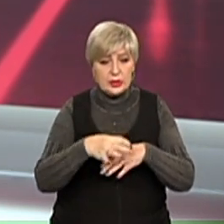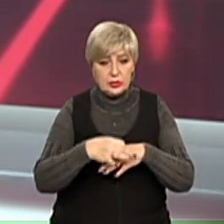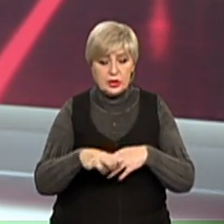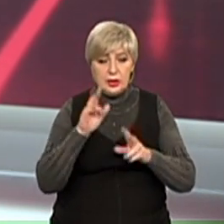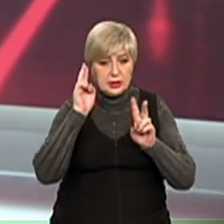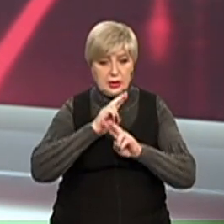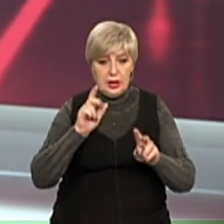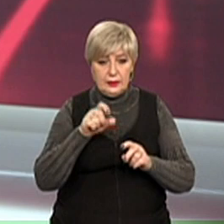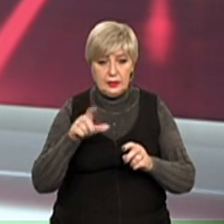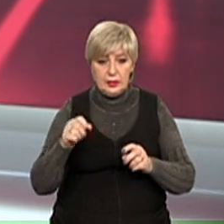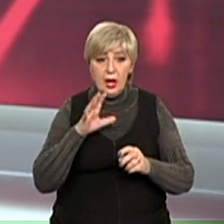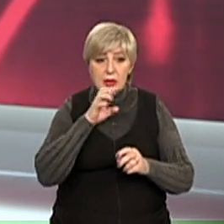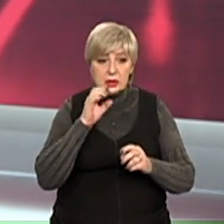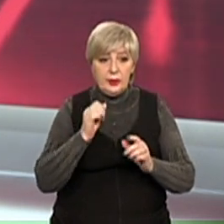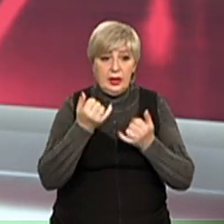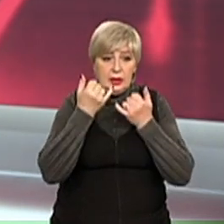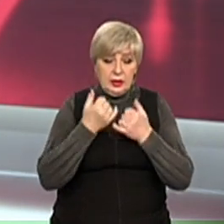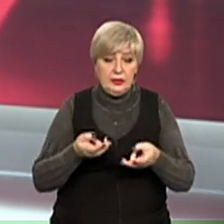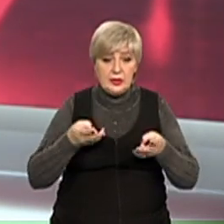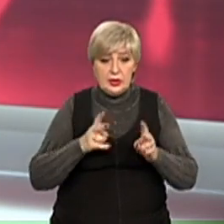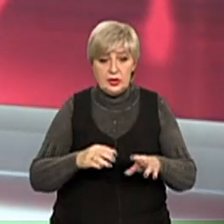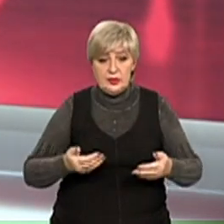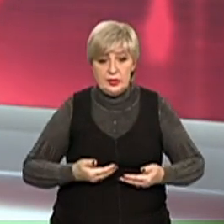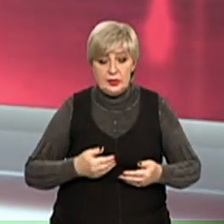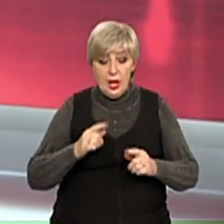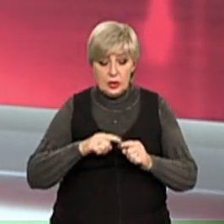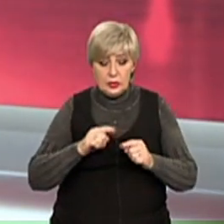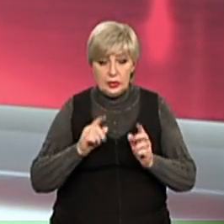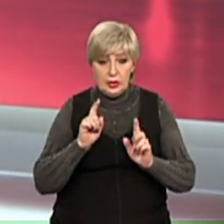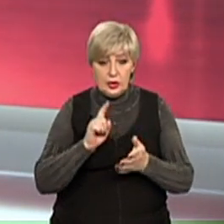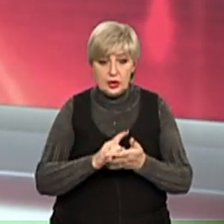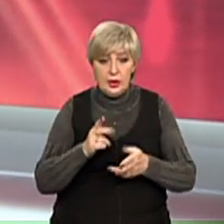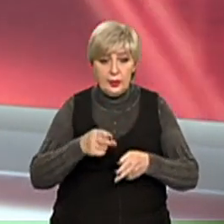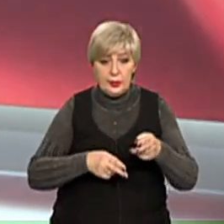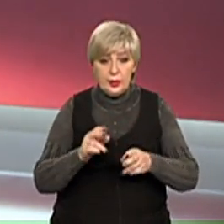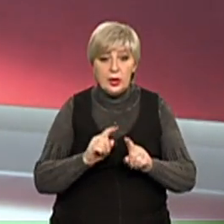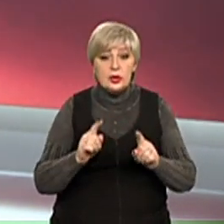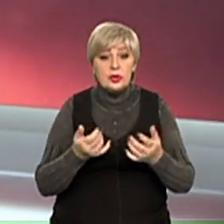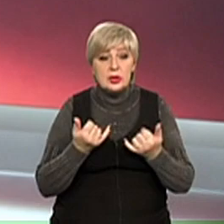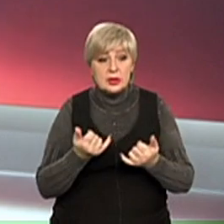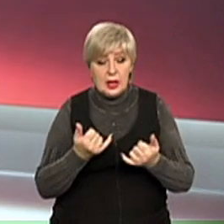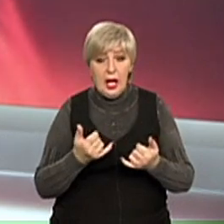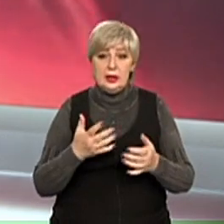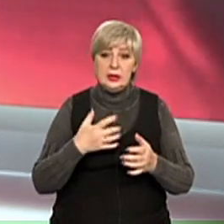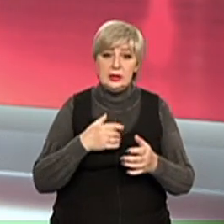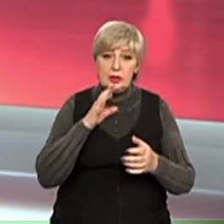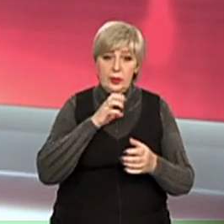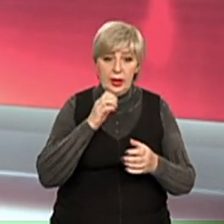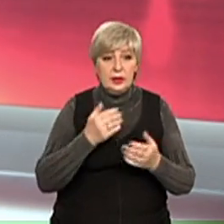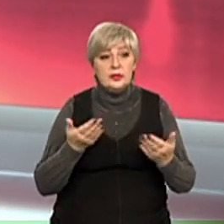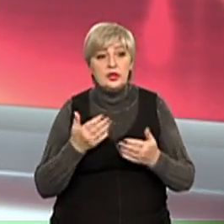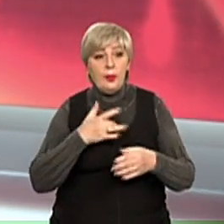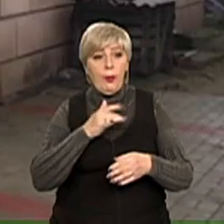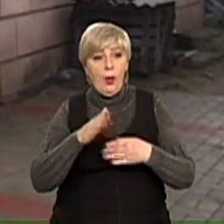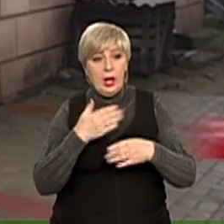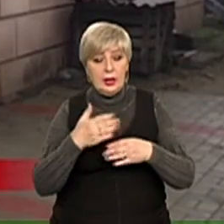Пес дивом залишився живим, незабаром його мають прооперувати. Що зараз із собакою та чи покарають живодерів, Ольга Журавель розкаже.